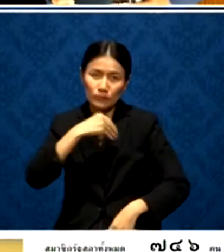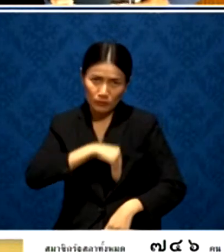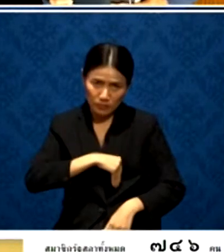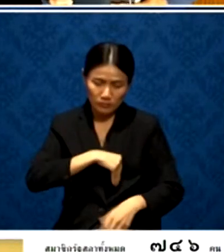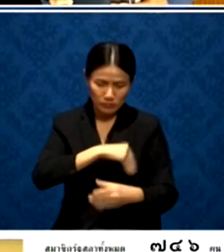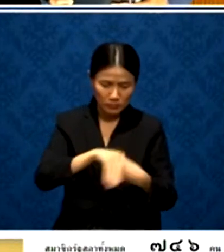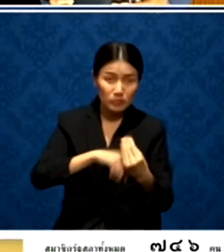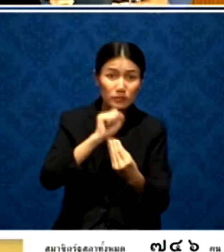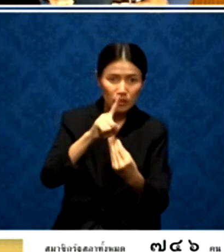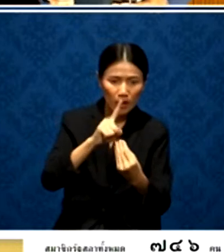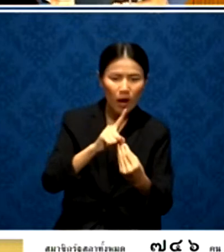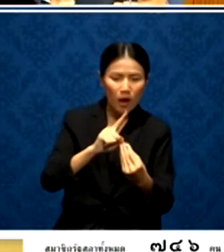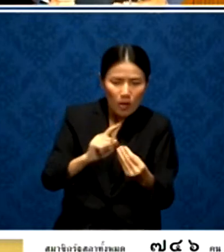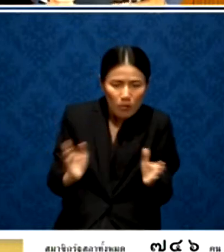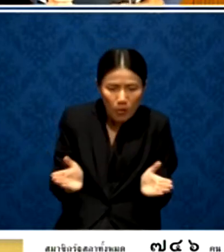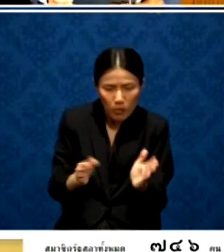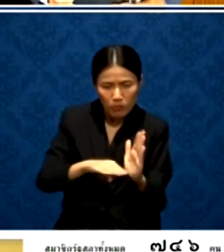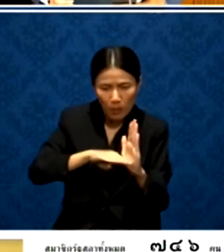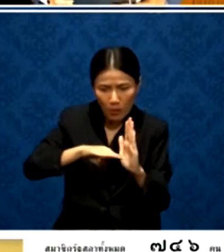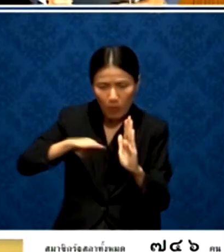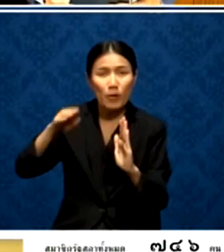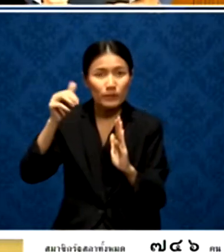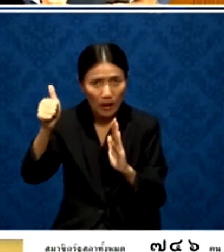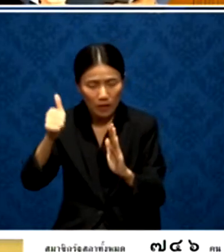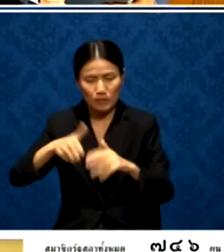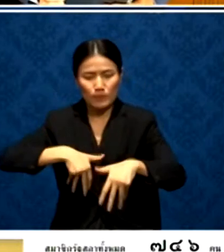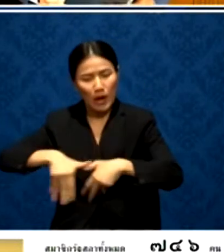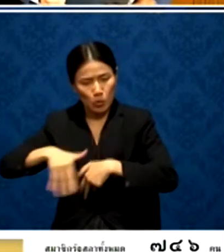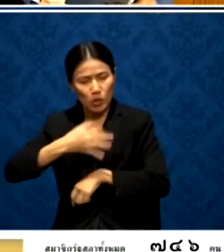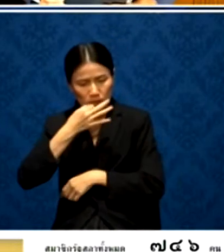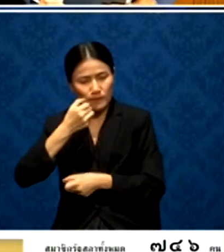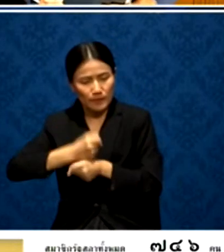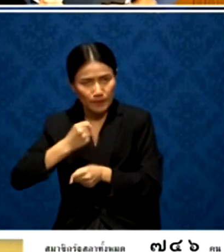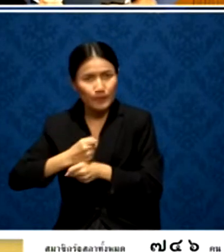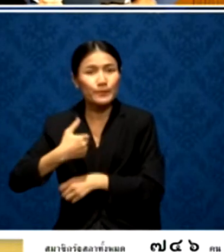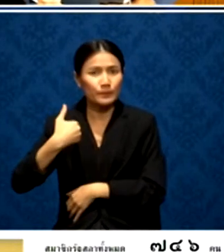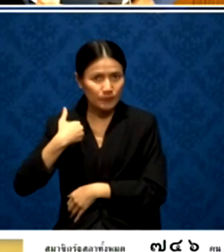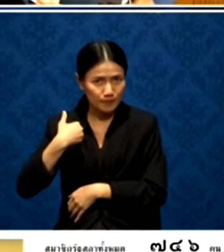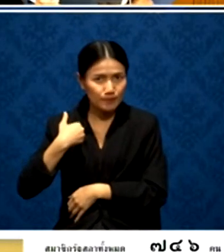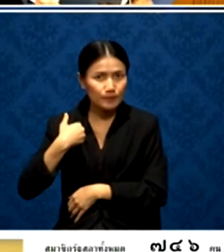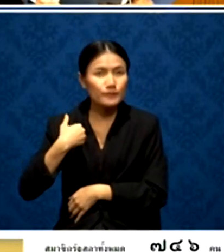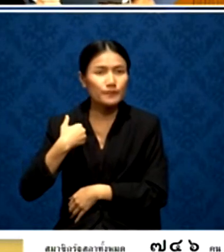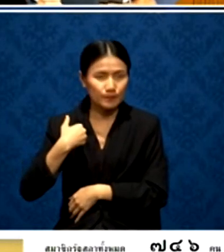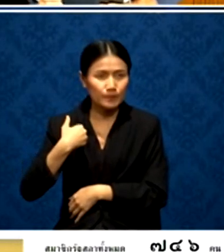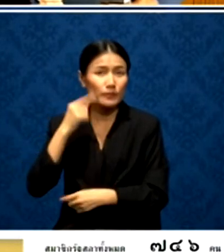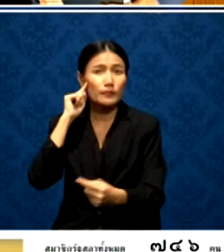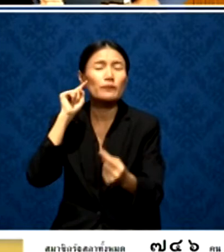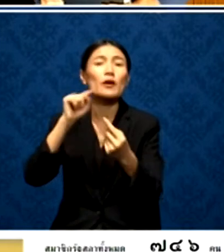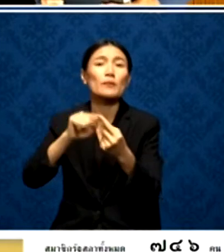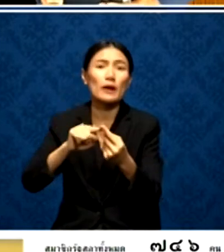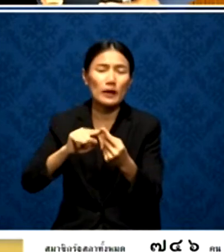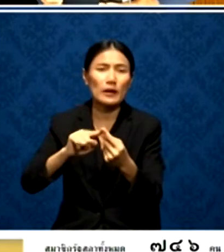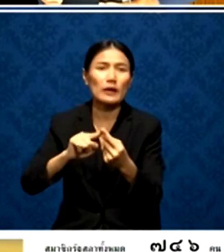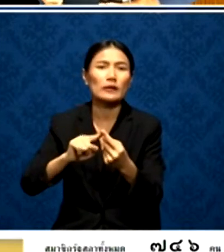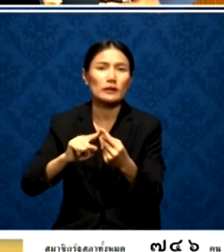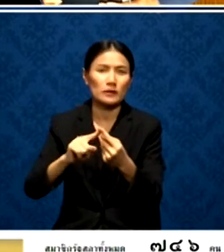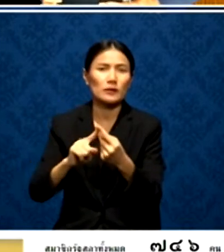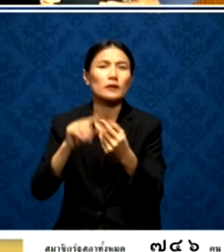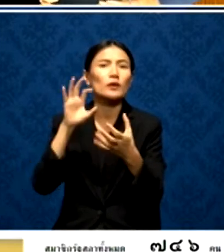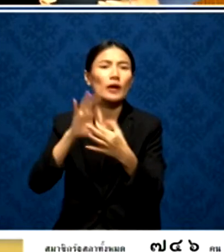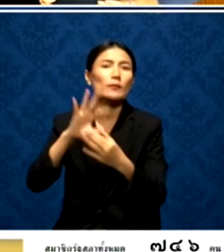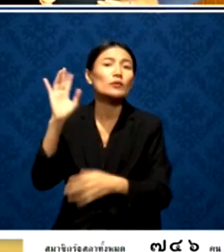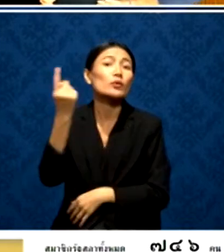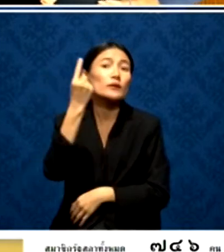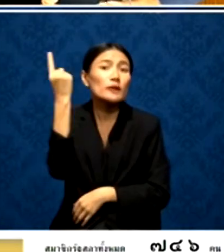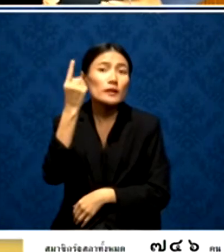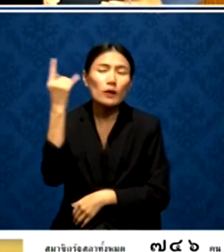สั้นและสร้างงานให้กับประชาชนเป็นจำนวนมากเราตั้งเป้าว่าจะเปิดประตูรับนักท่องเที่ยวด้วยการ